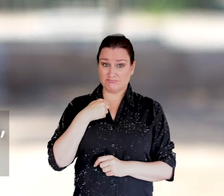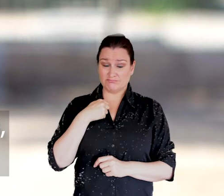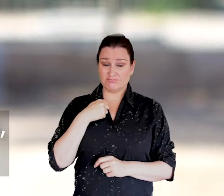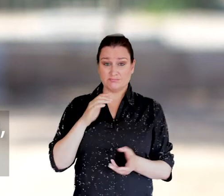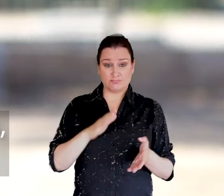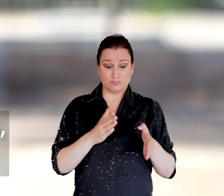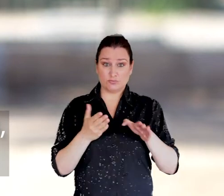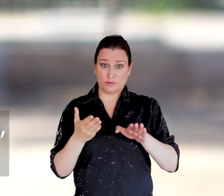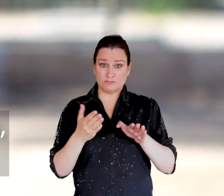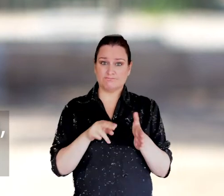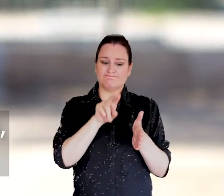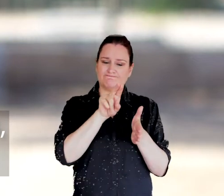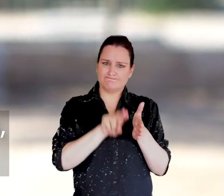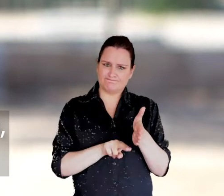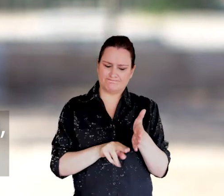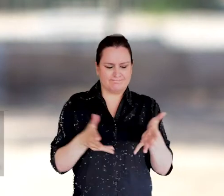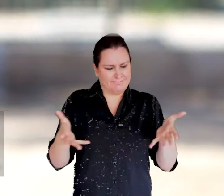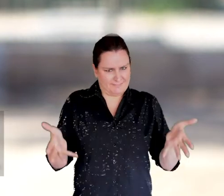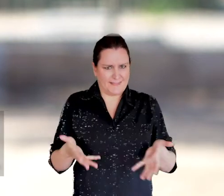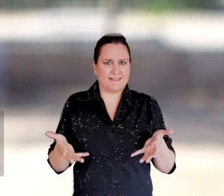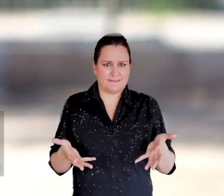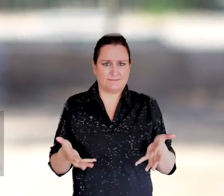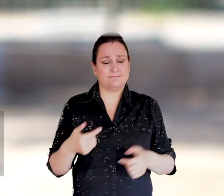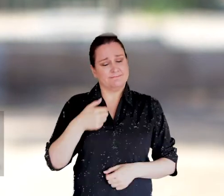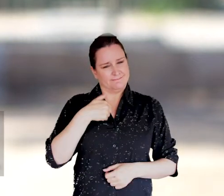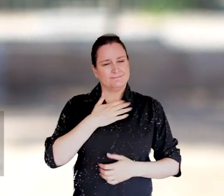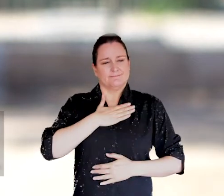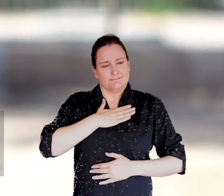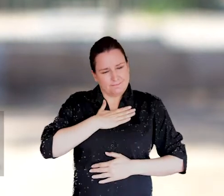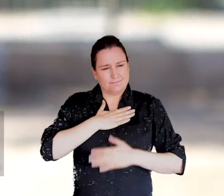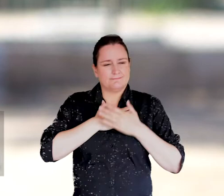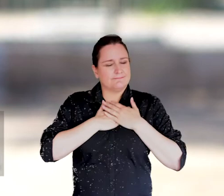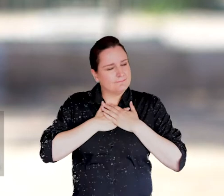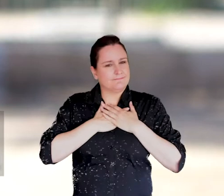mijn leek in een andere plek wil opzien liggen. En dat is waar mijn liefde is.